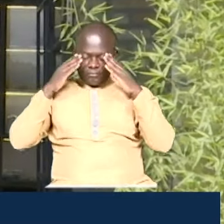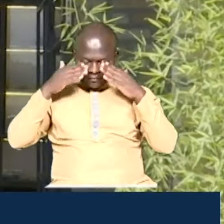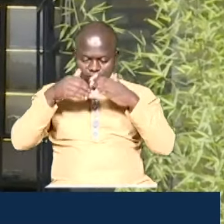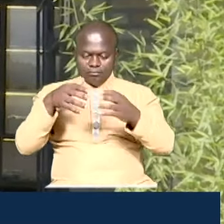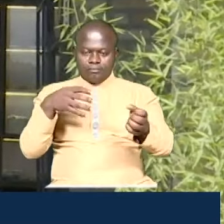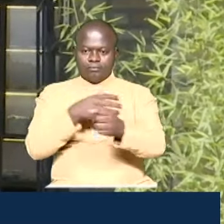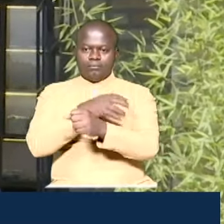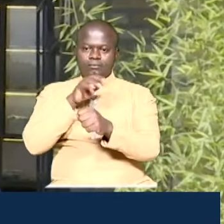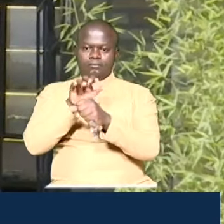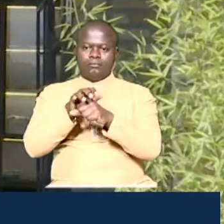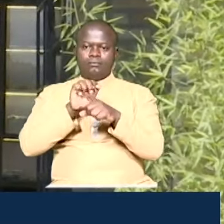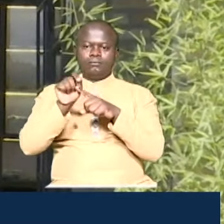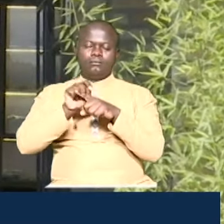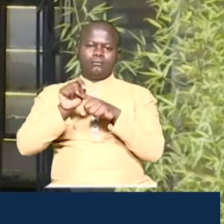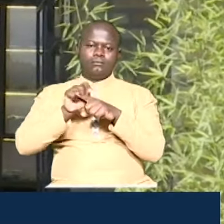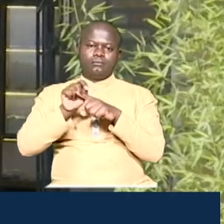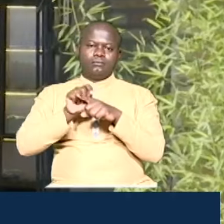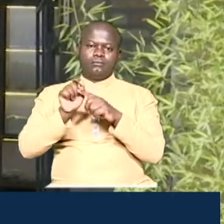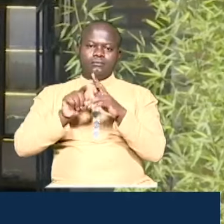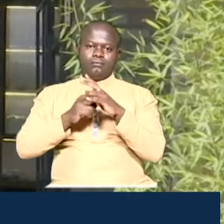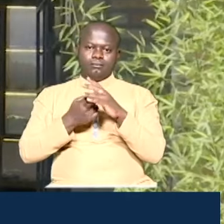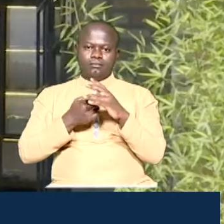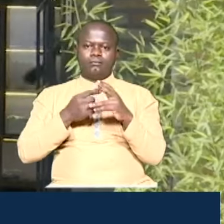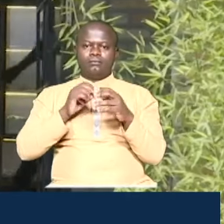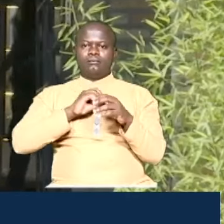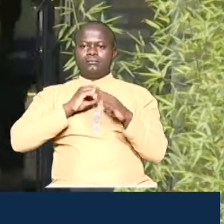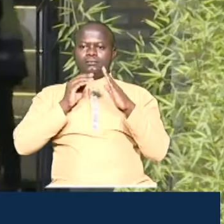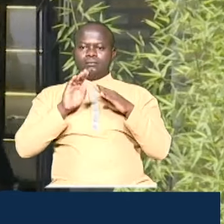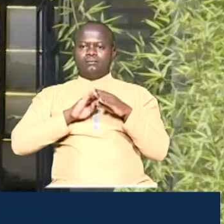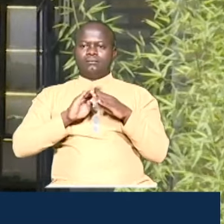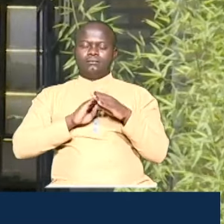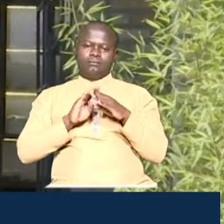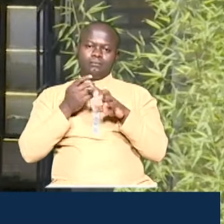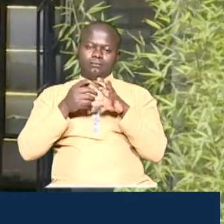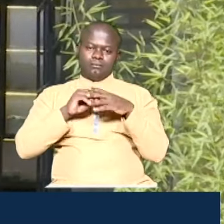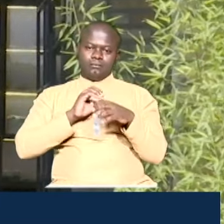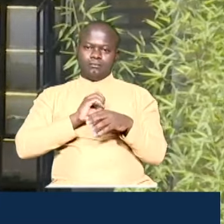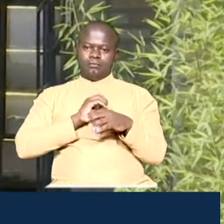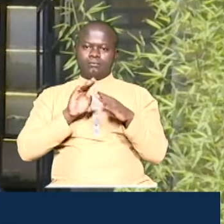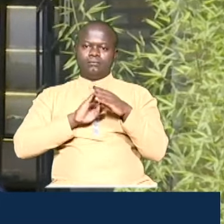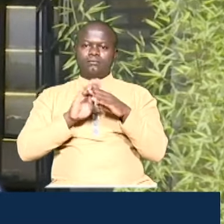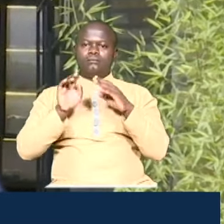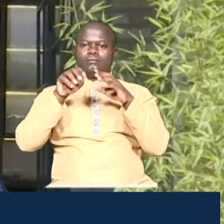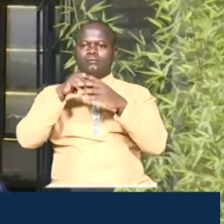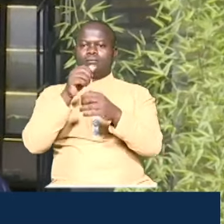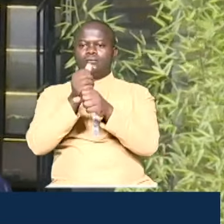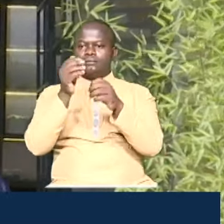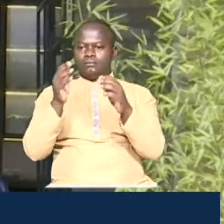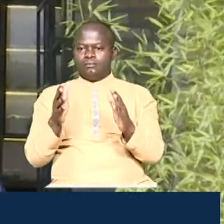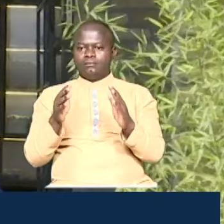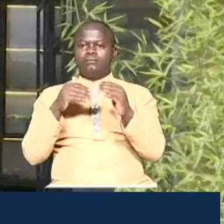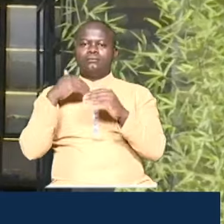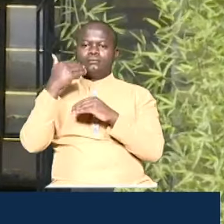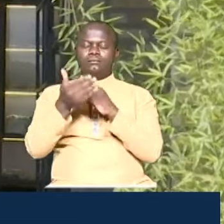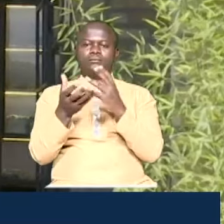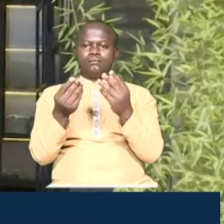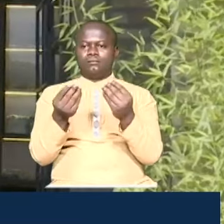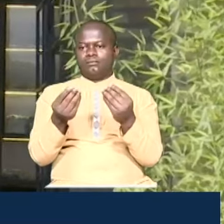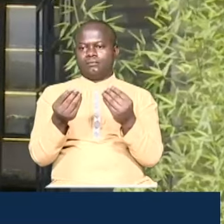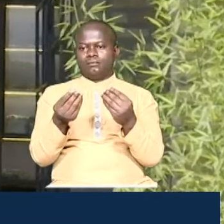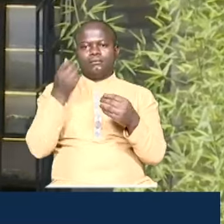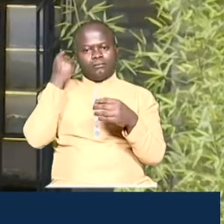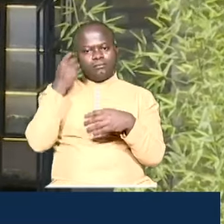cyane ni mahugurwa bigahera kuri banyiri business nabo bikava kuri banyiri business bimanuka bijya mu bakozi. Icyo gihe bizoroha